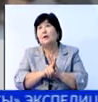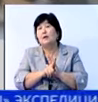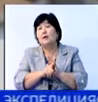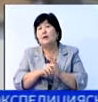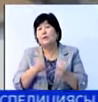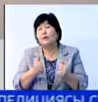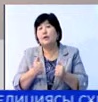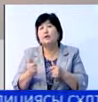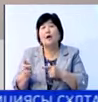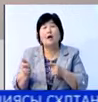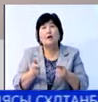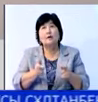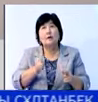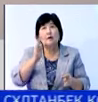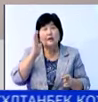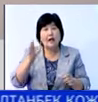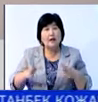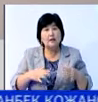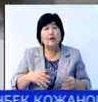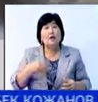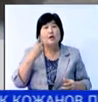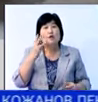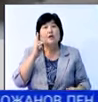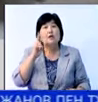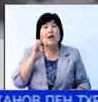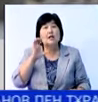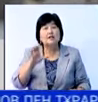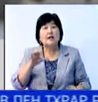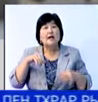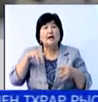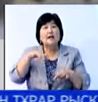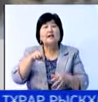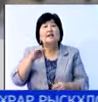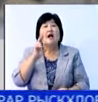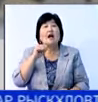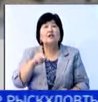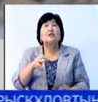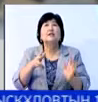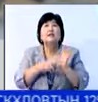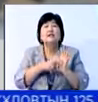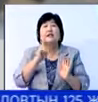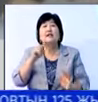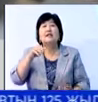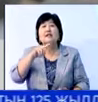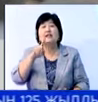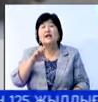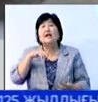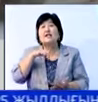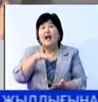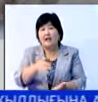көтеруге дайындалады. Оған 3 класс тракторы, 1 кейс тракторы, 8 қытызы